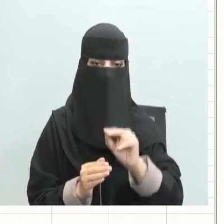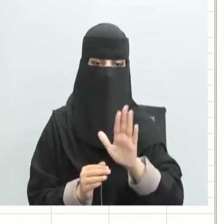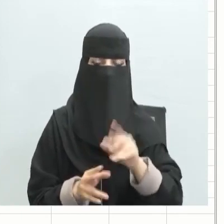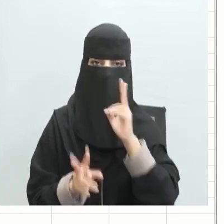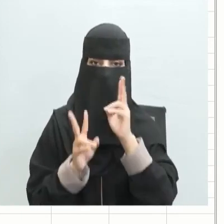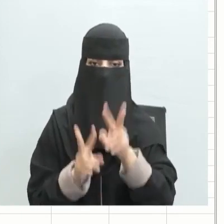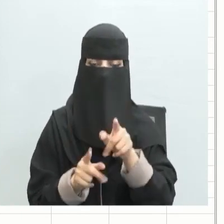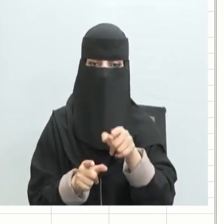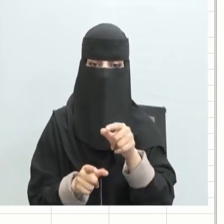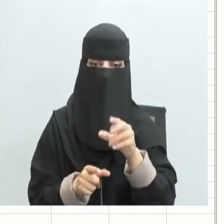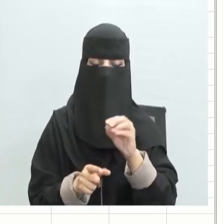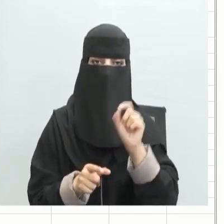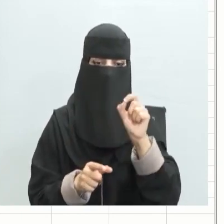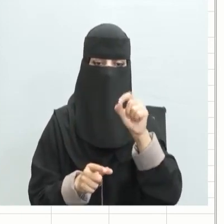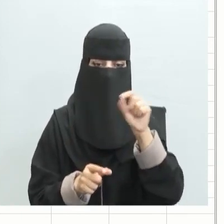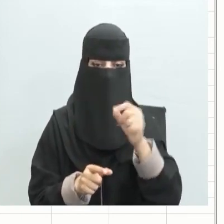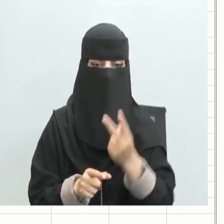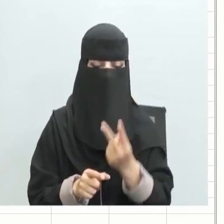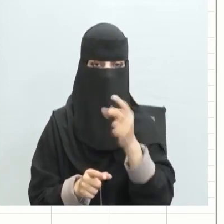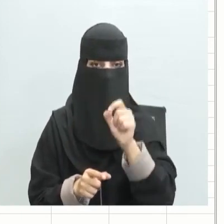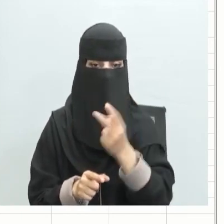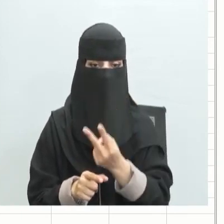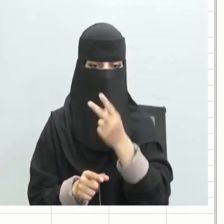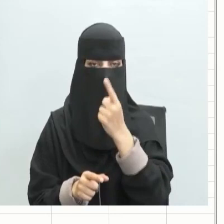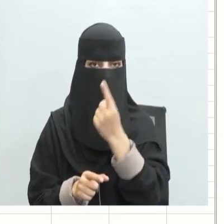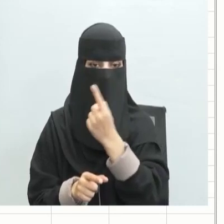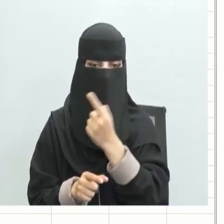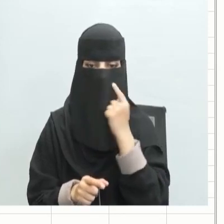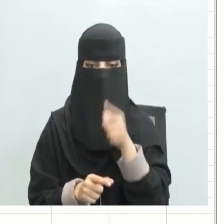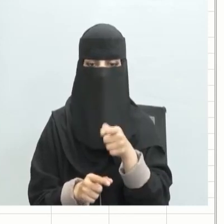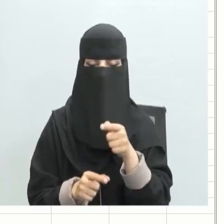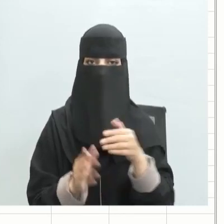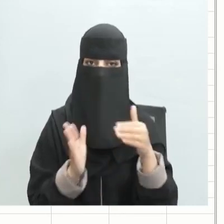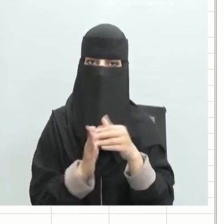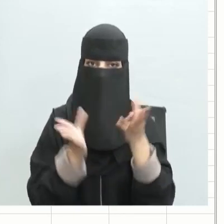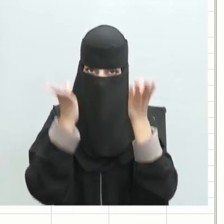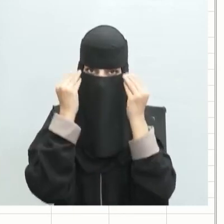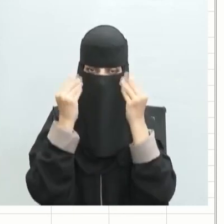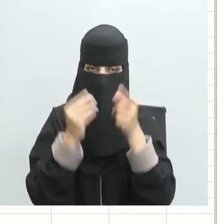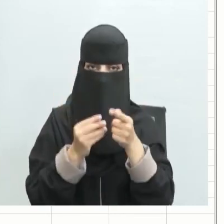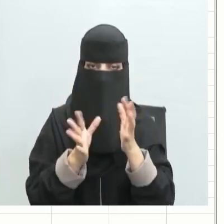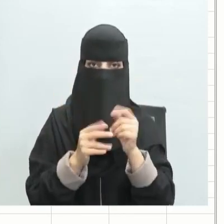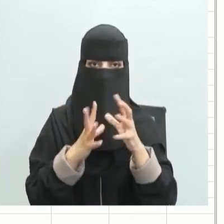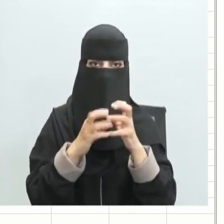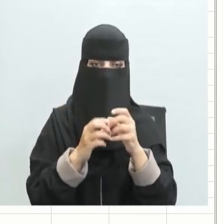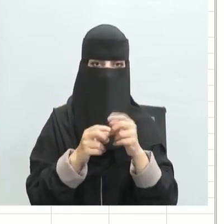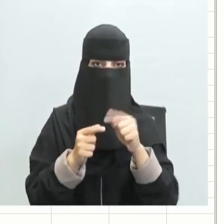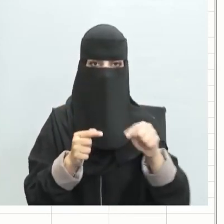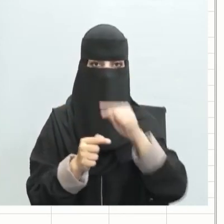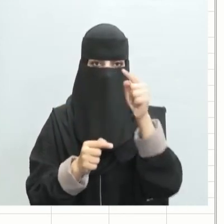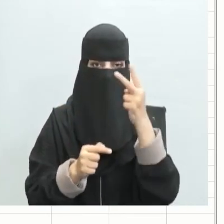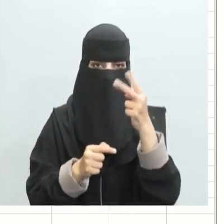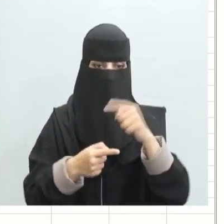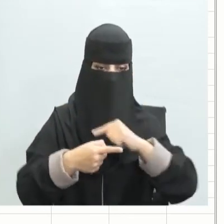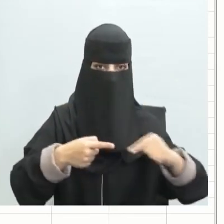امامنا اللي هو 0.707 اللي هي هذه ان شاء الله راح نتعرف عليها هي عباره عن جذر 2 على